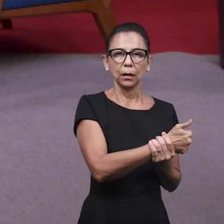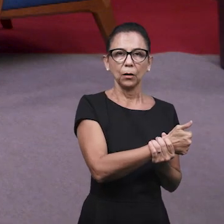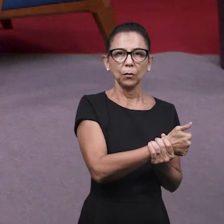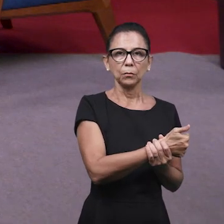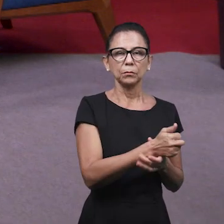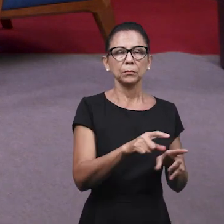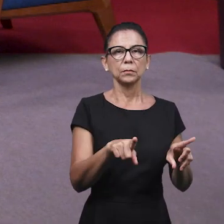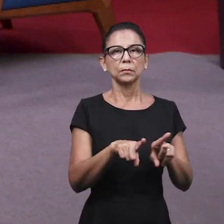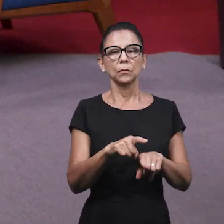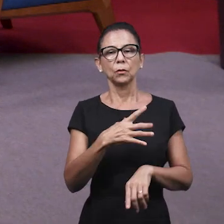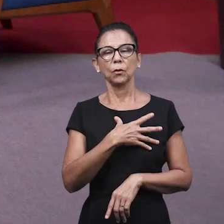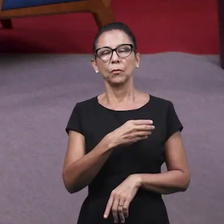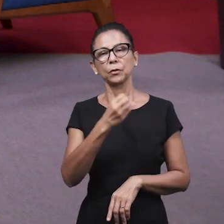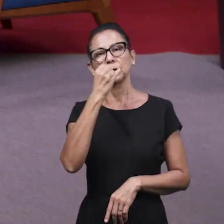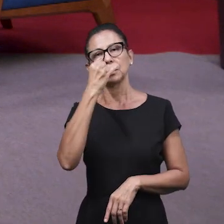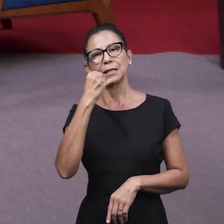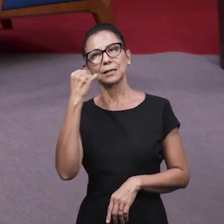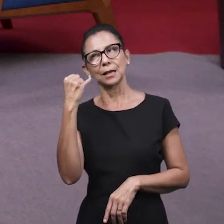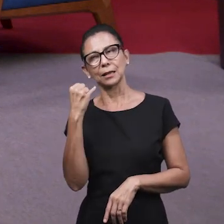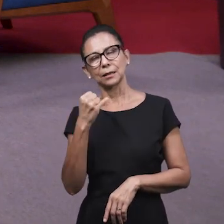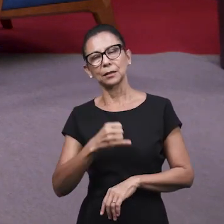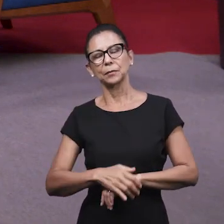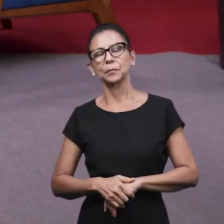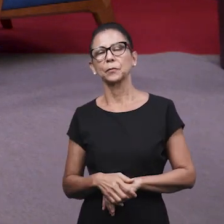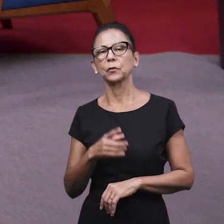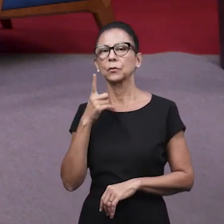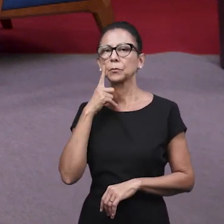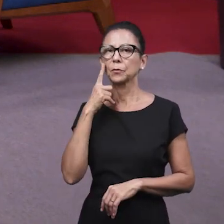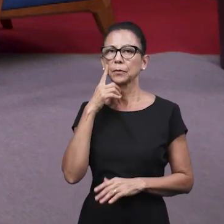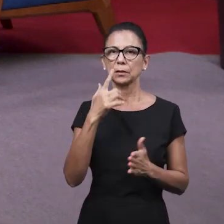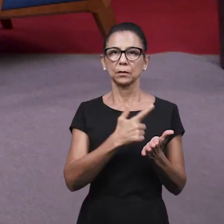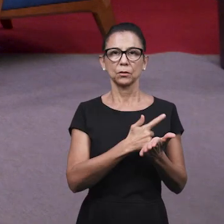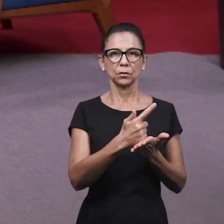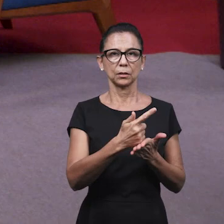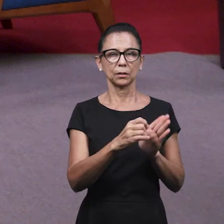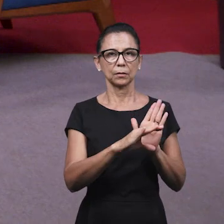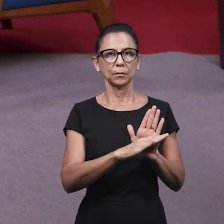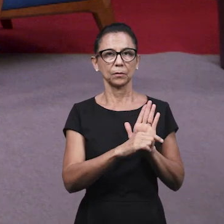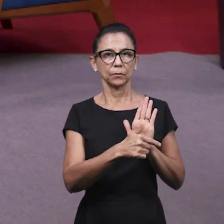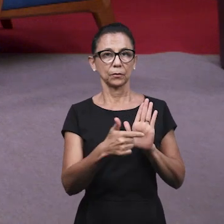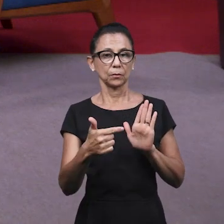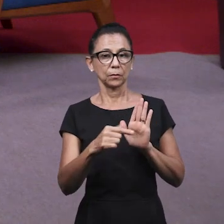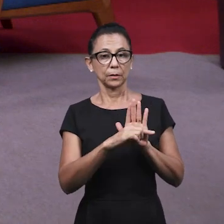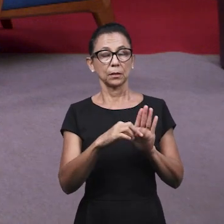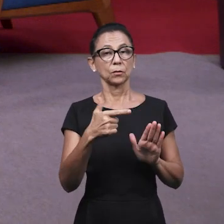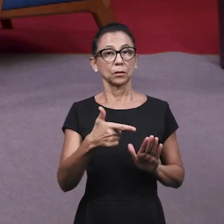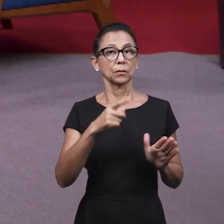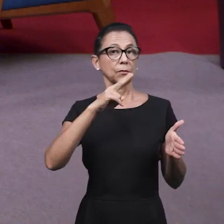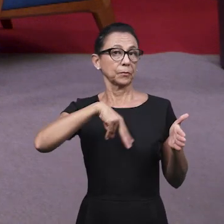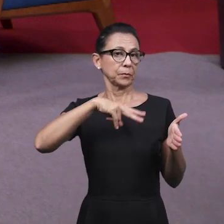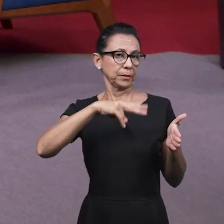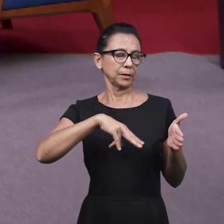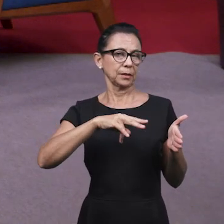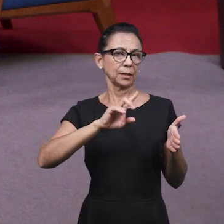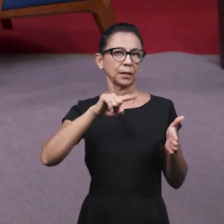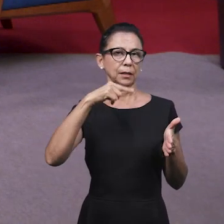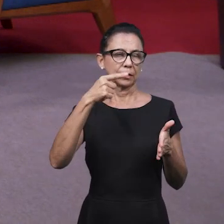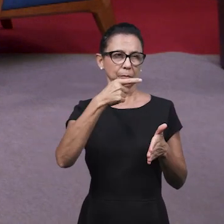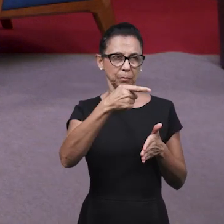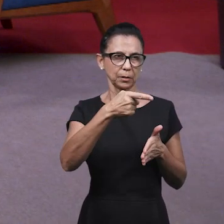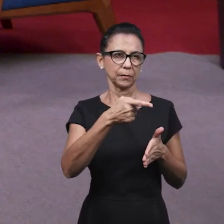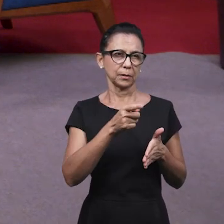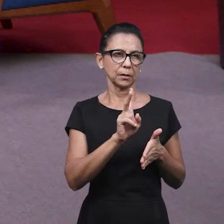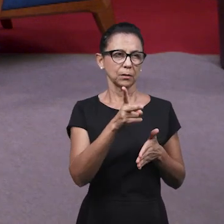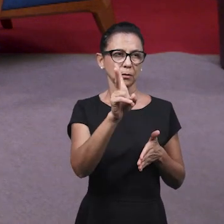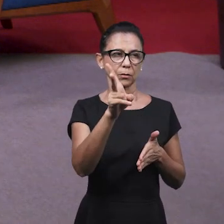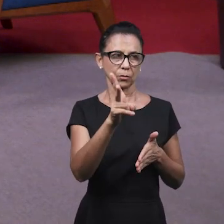Donc, cette situation pointe vers le Seigneur Jésus. Je vais demander un texte, Genèse 22, 2, et dans